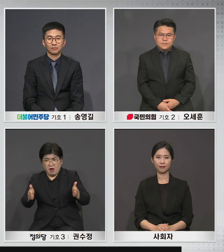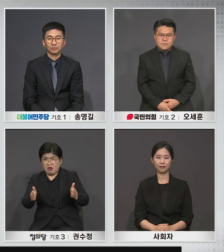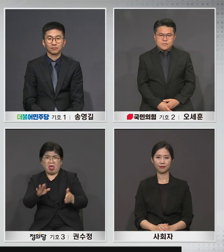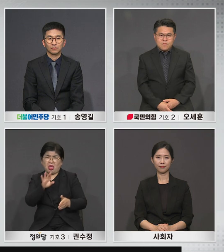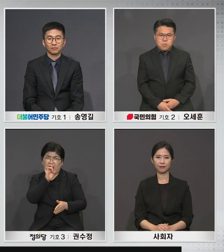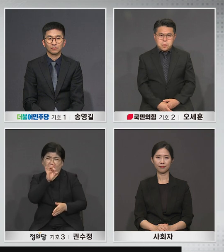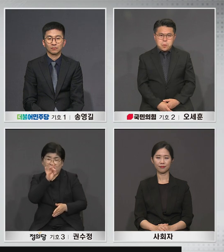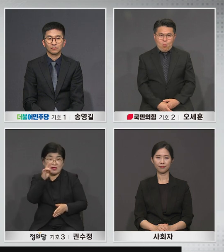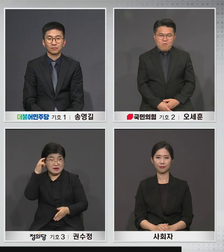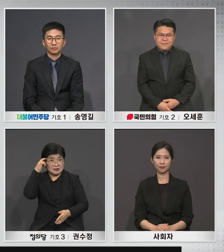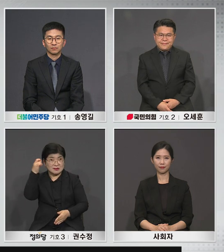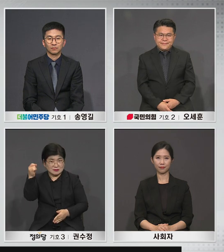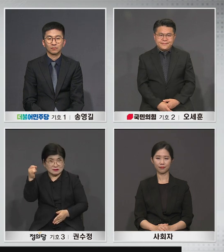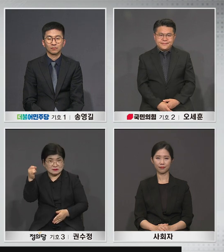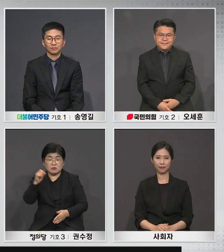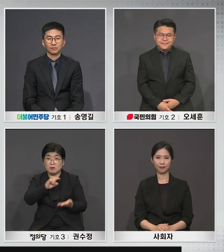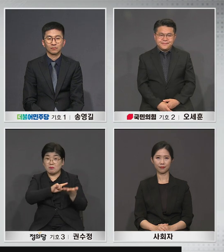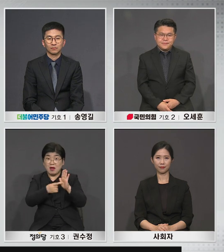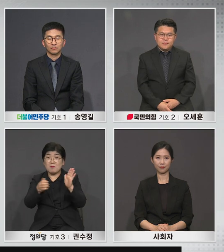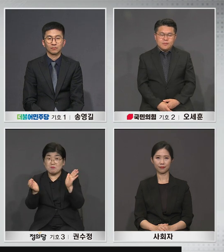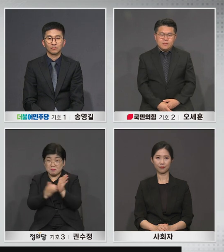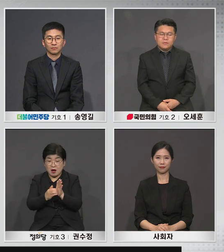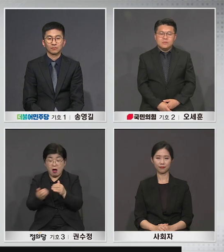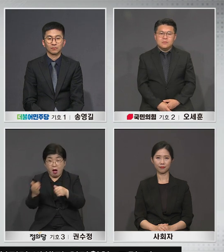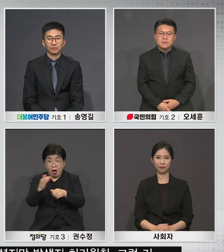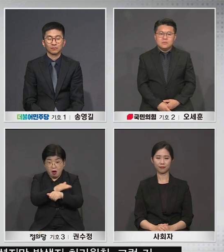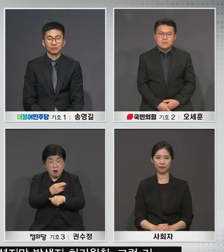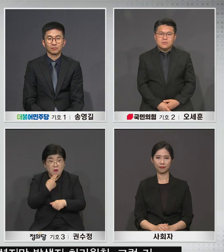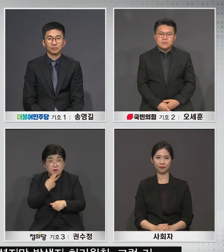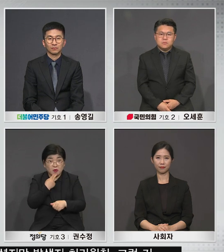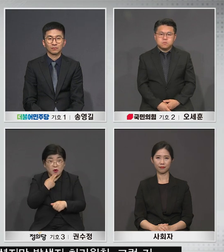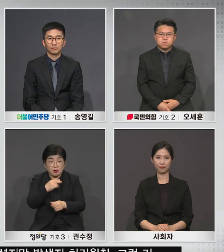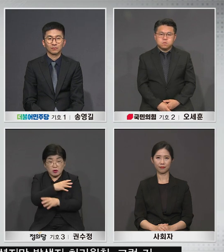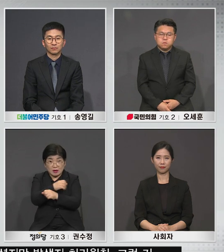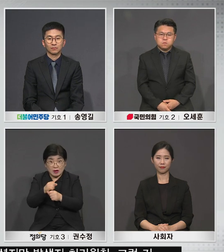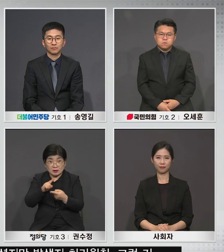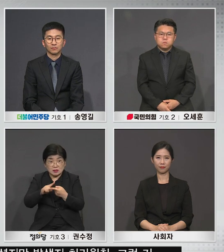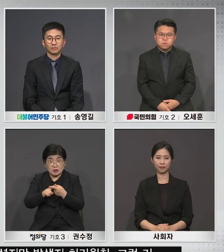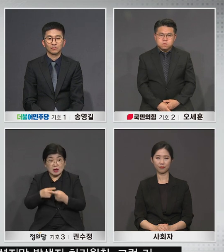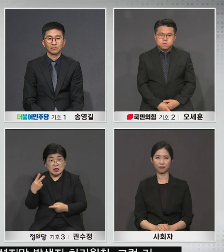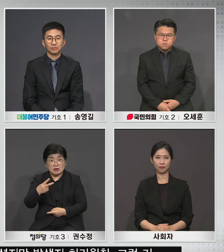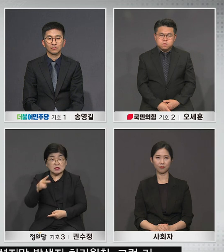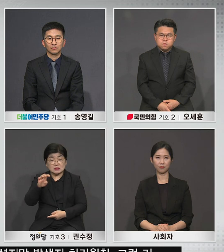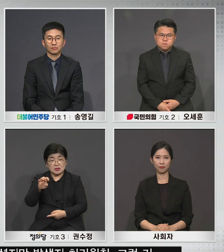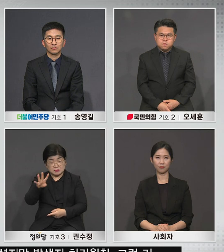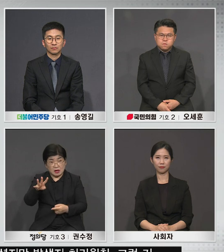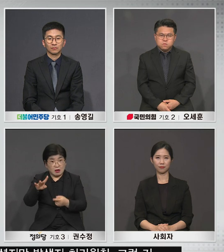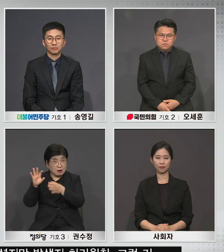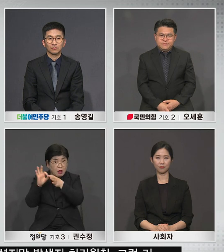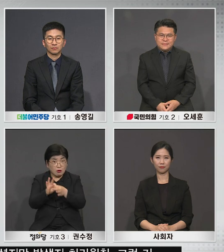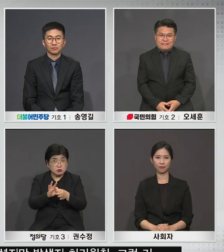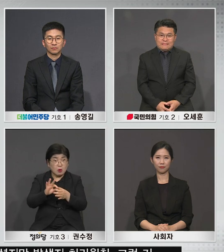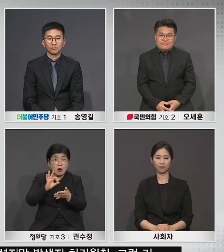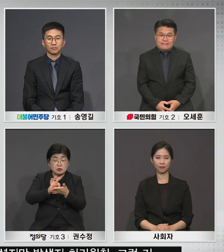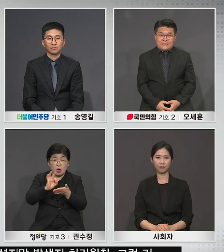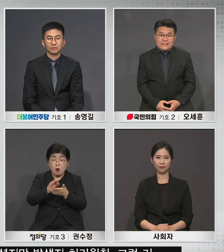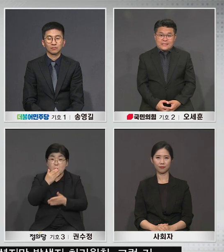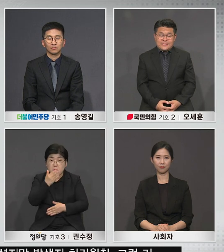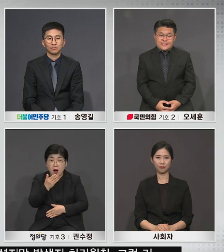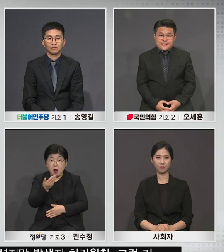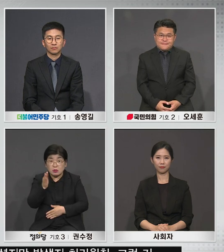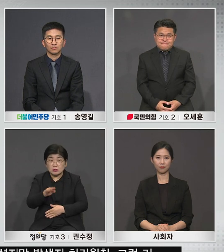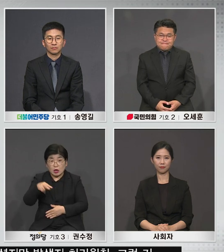대체 매립지가 조성되지 않는다면 그리고 국장단 합의문에 따라서 2044년까지 수도권 매립지를 사용할 수 있는데요. 그러면